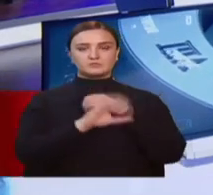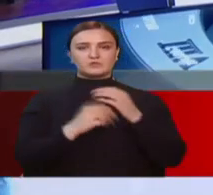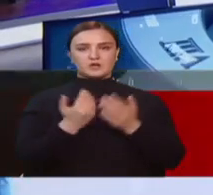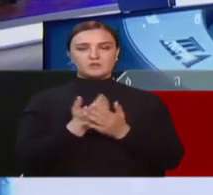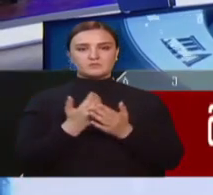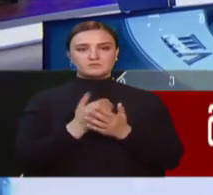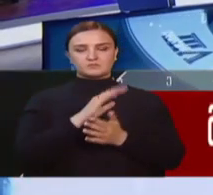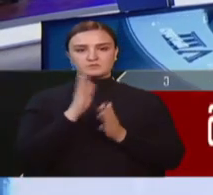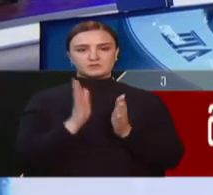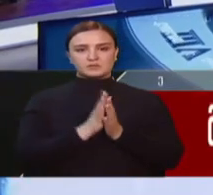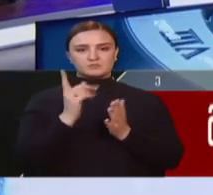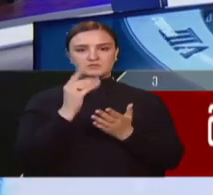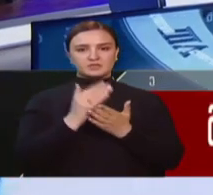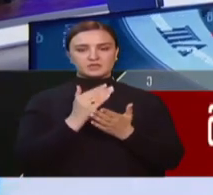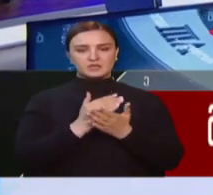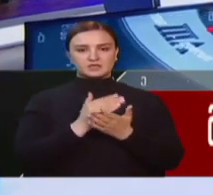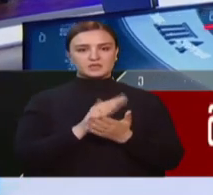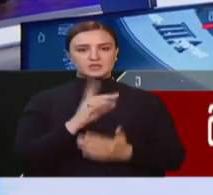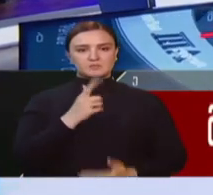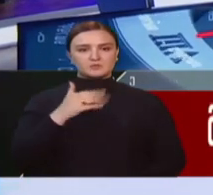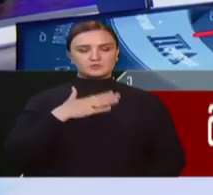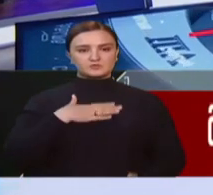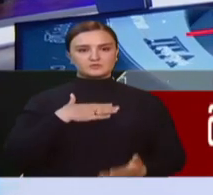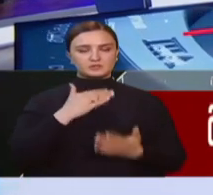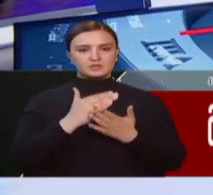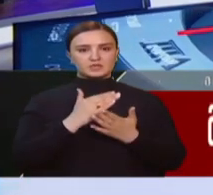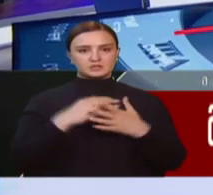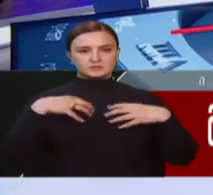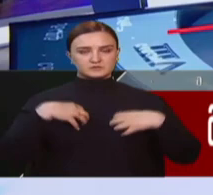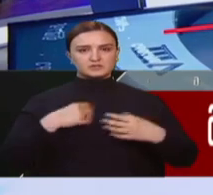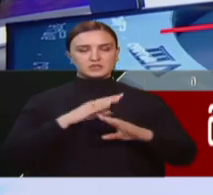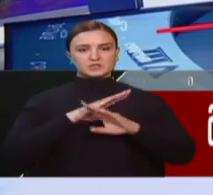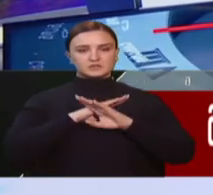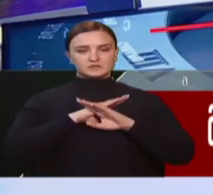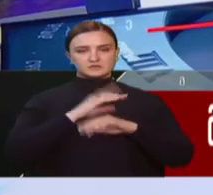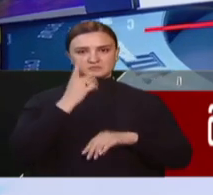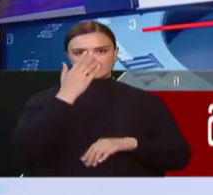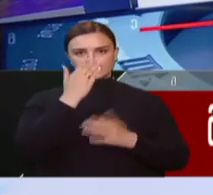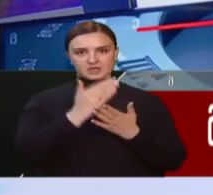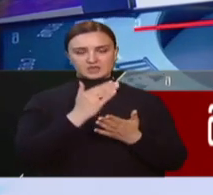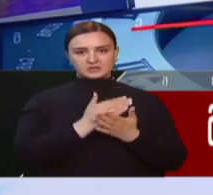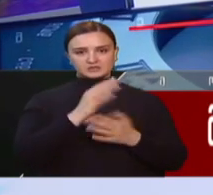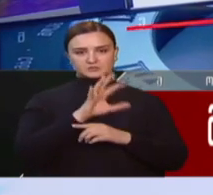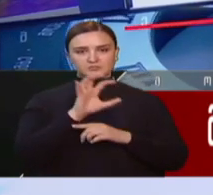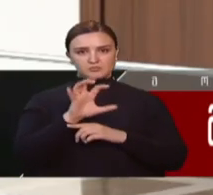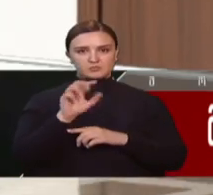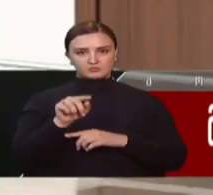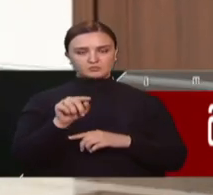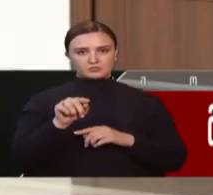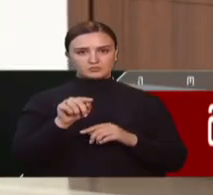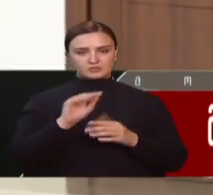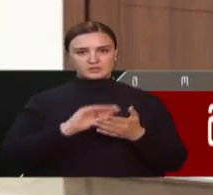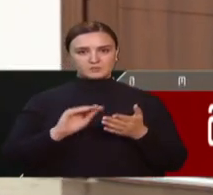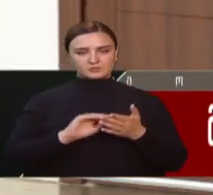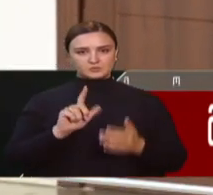Ambavi romelmats mteli pirveli arhi da aramarto chveni arxistan amshomlebi dagvamzokhrab gardaitsvala sazogadoebrivi mauzqeblis fotoreportiori Zurab